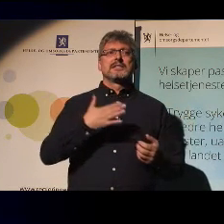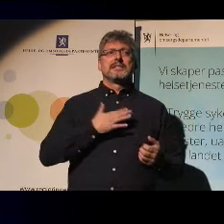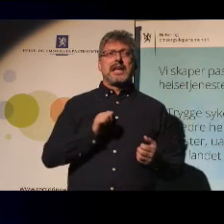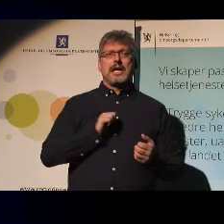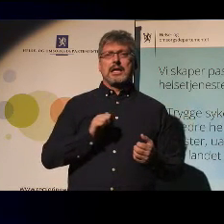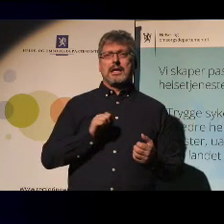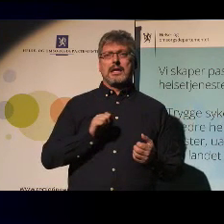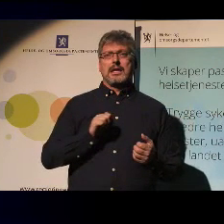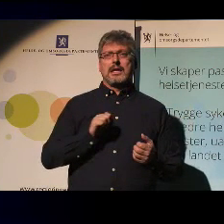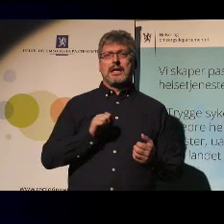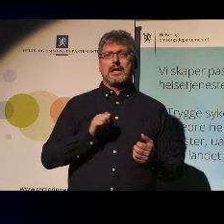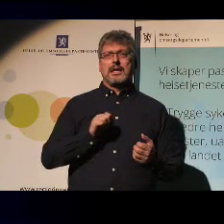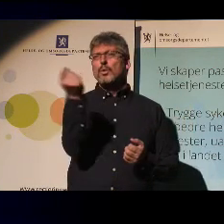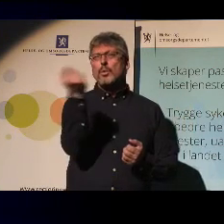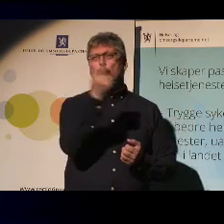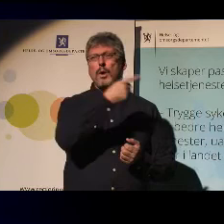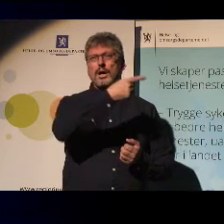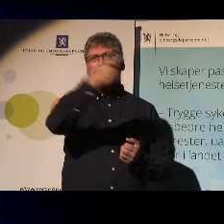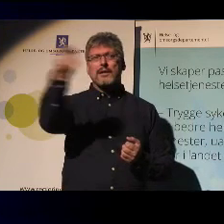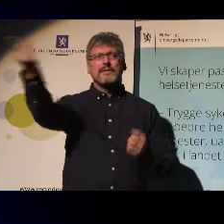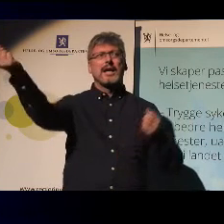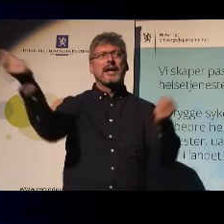Og noen av dere kan,